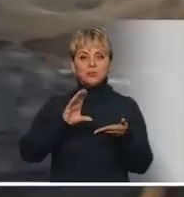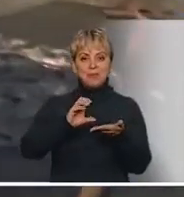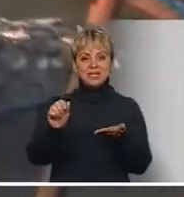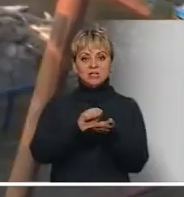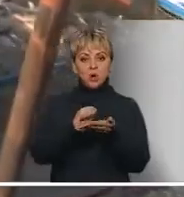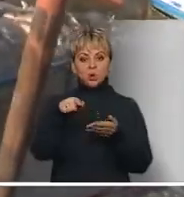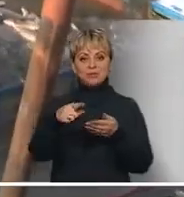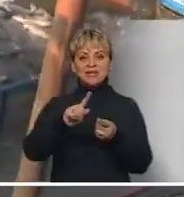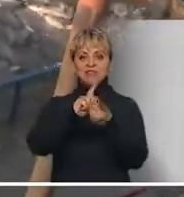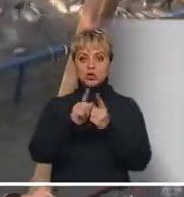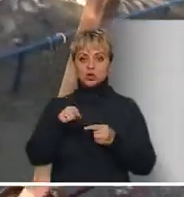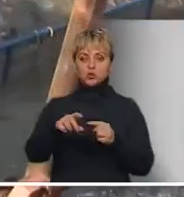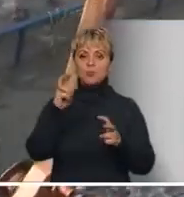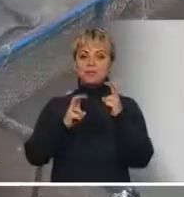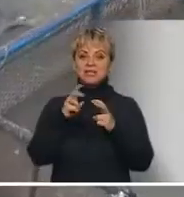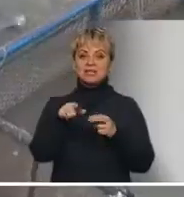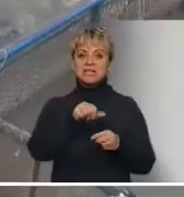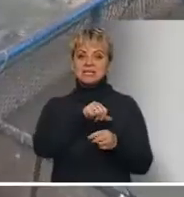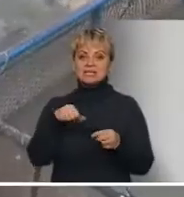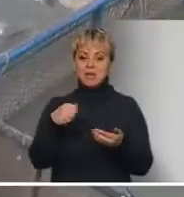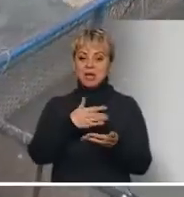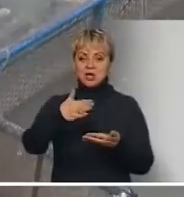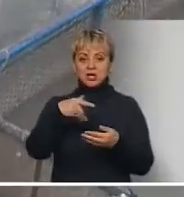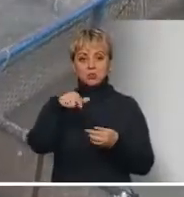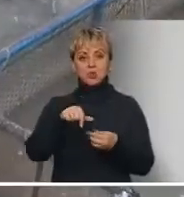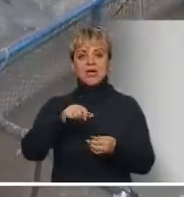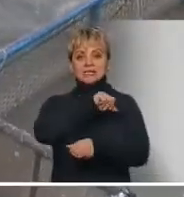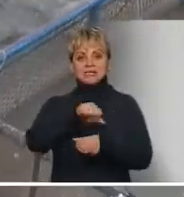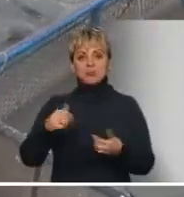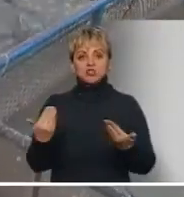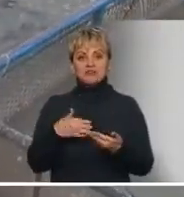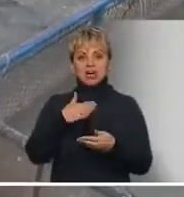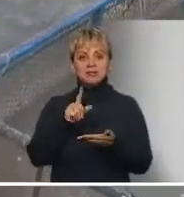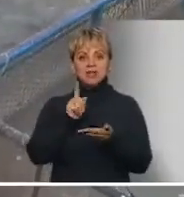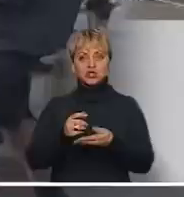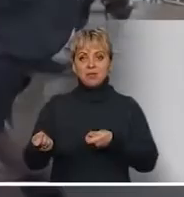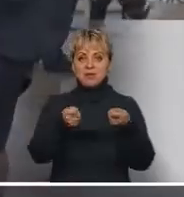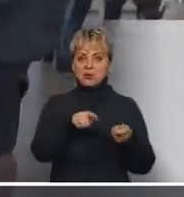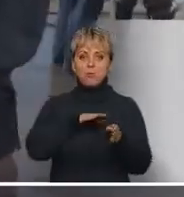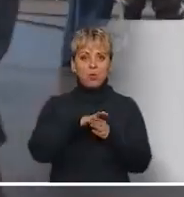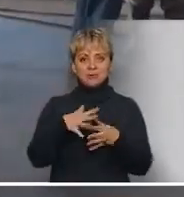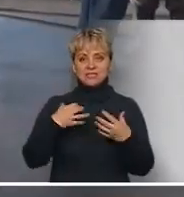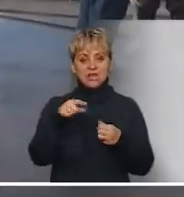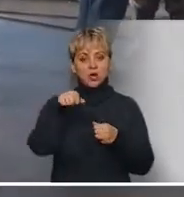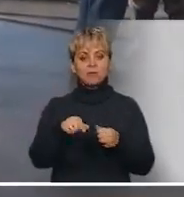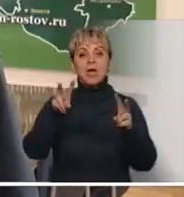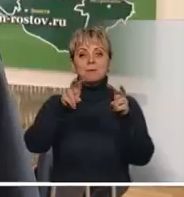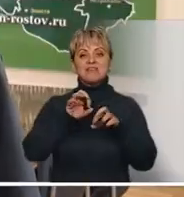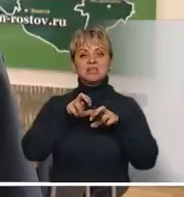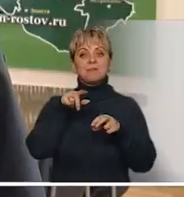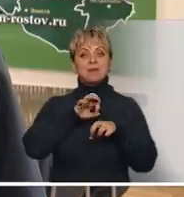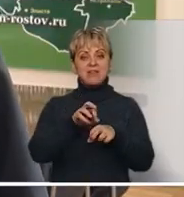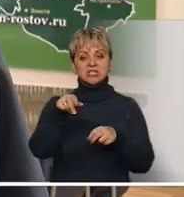Проверяют полный пакет документов, инфраструктуру предприятия и сам товар. За рубеж живая рыба должна уходить в полном здравии.